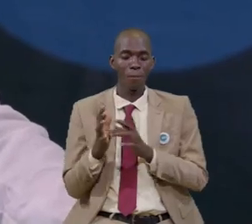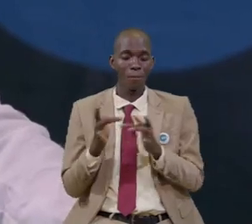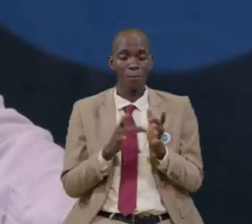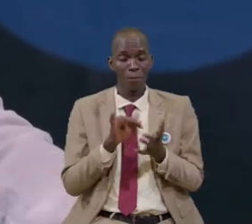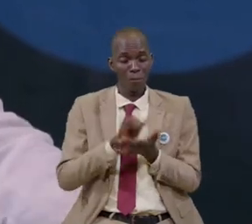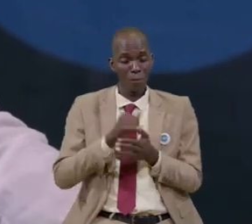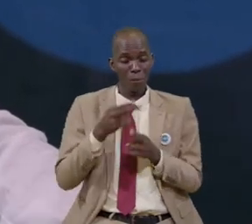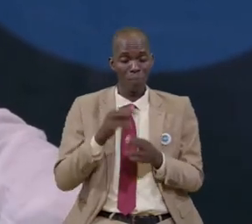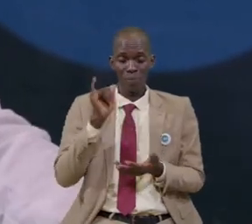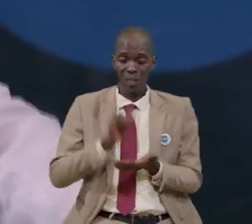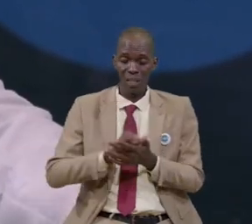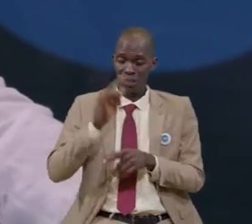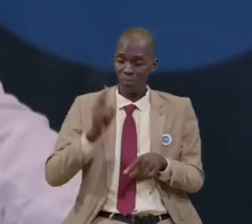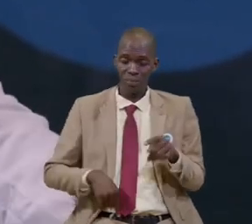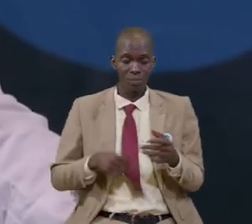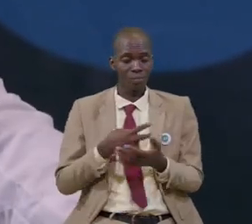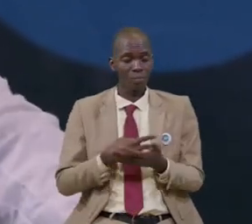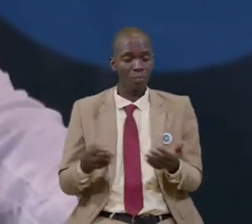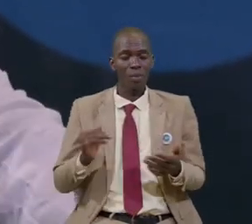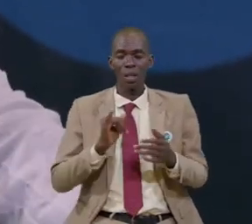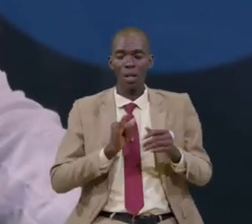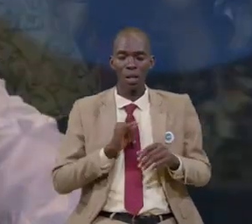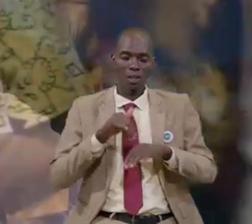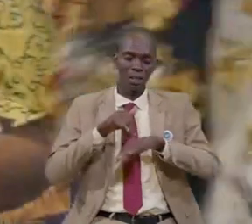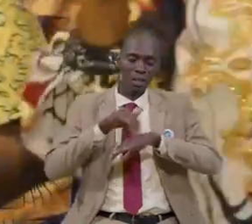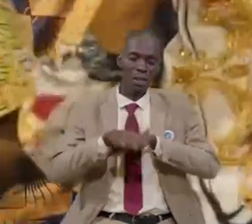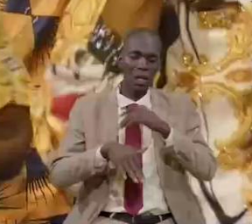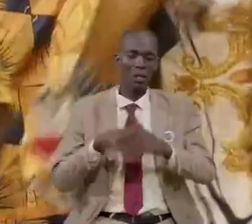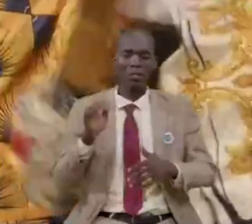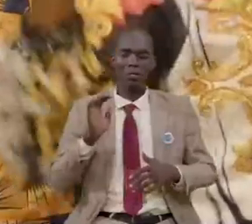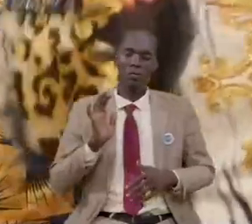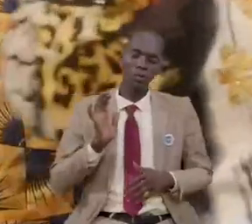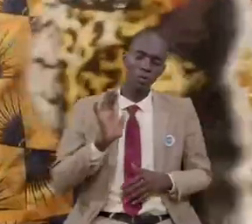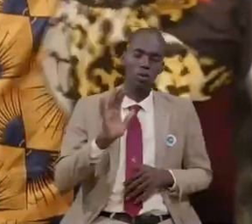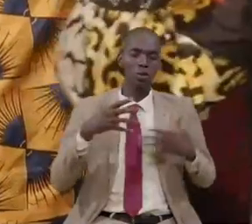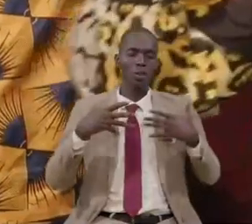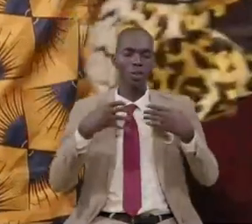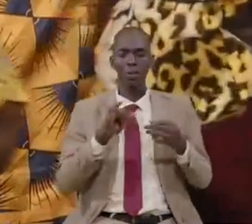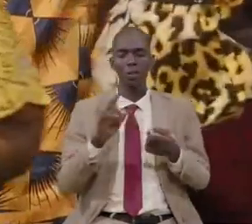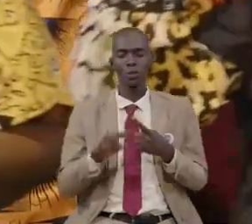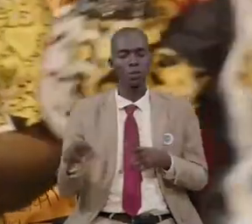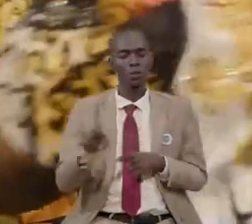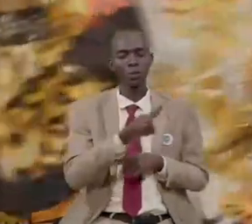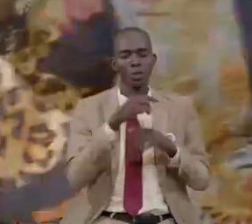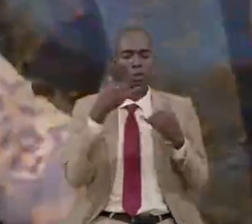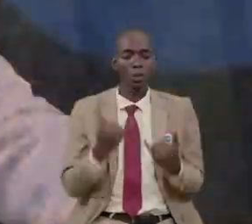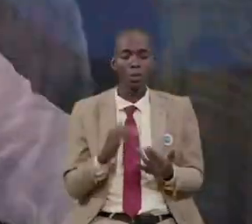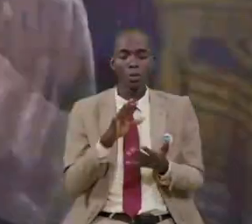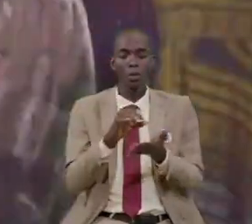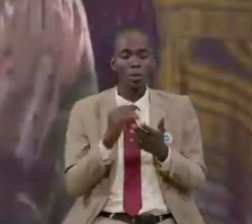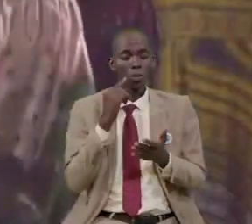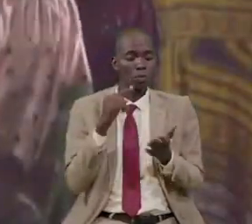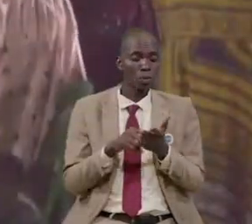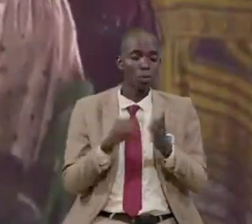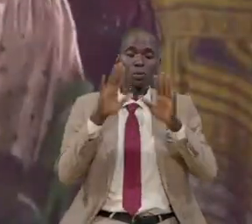jamais faillir, j'envoie, je vous envoie votre guérison maintenant. Je vous envoie le